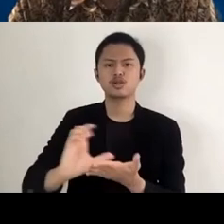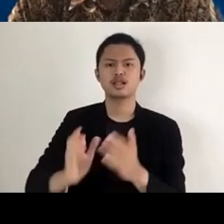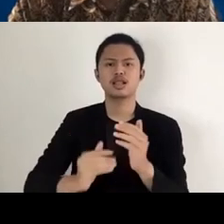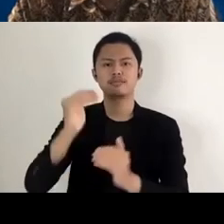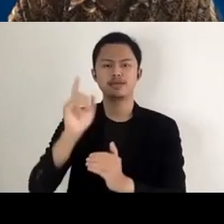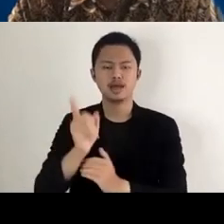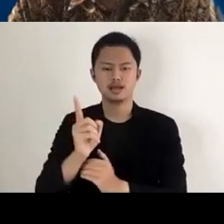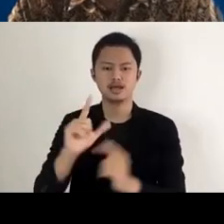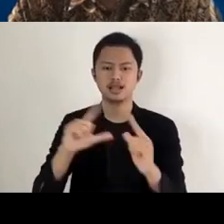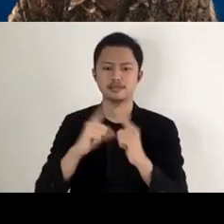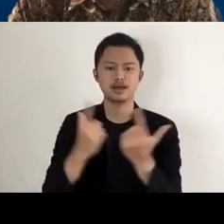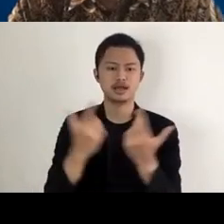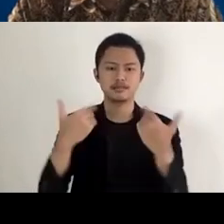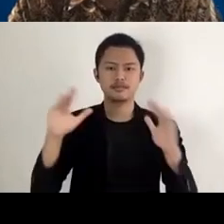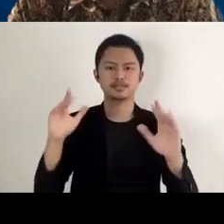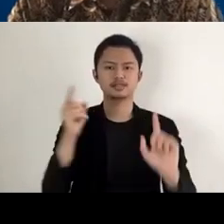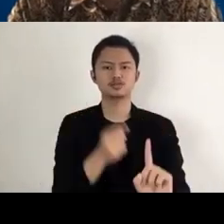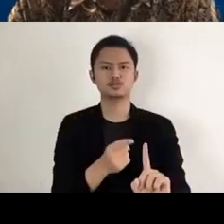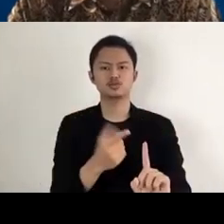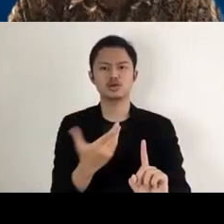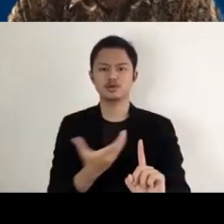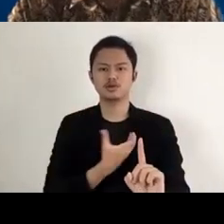lembaga mana saja untuk dapat